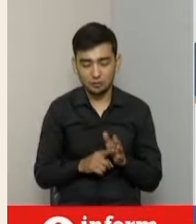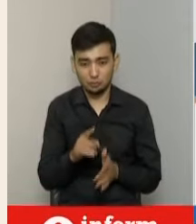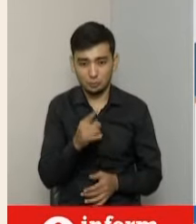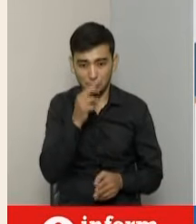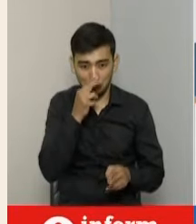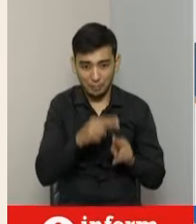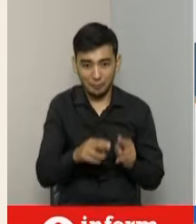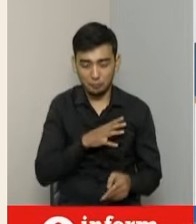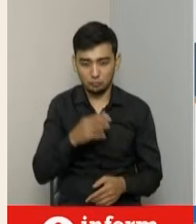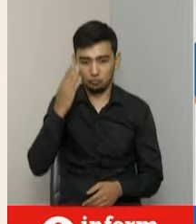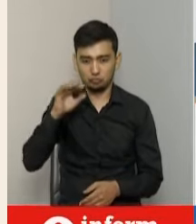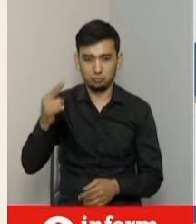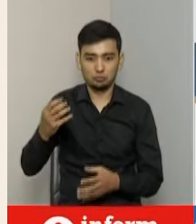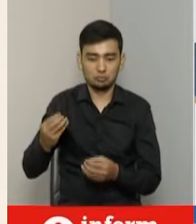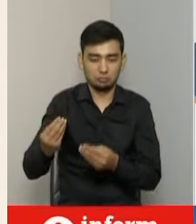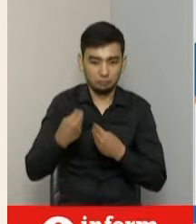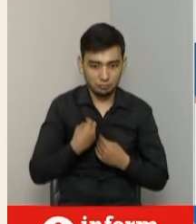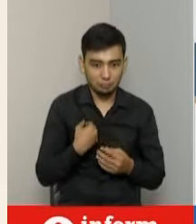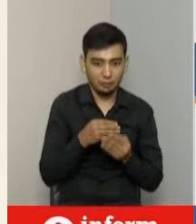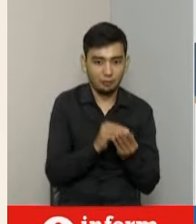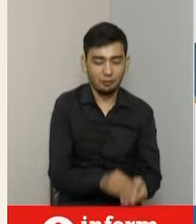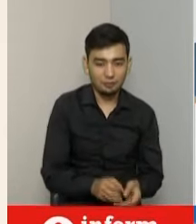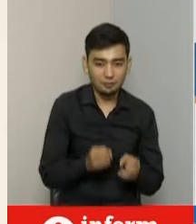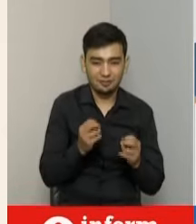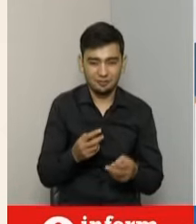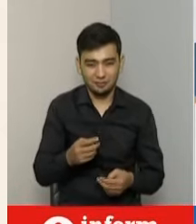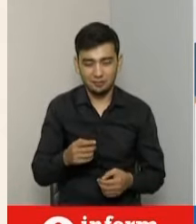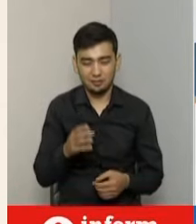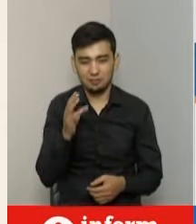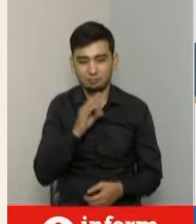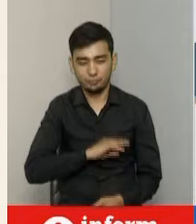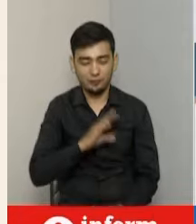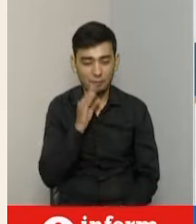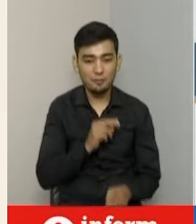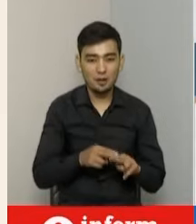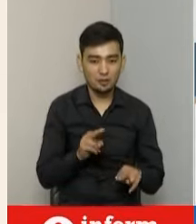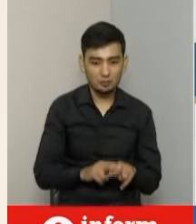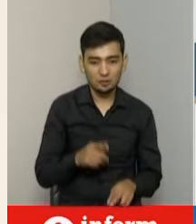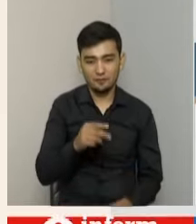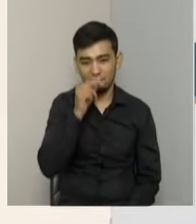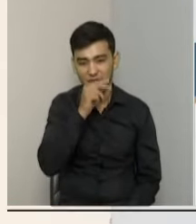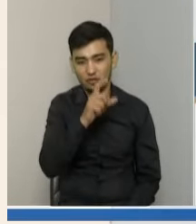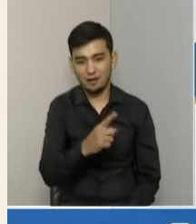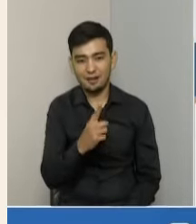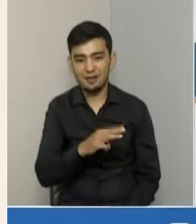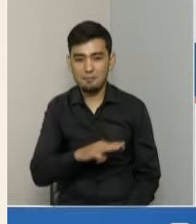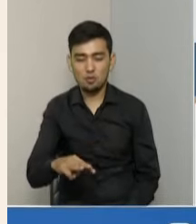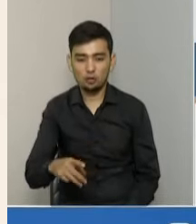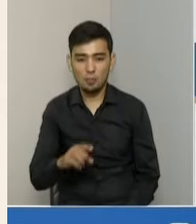салдарынан сот облыстық патология анатомиялық бюросынан талап қоюшының пайдасына 1 миллион